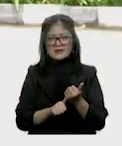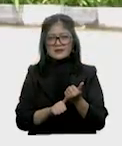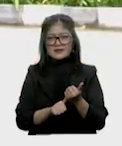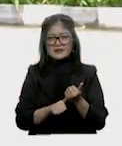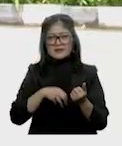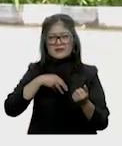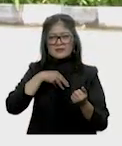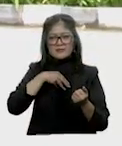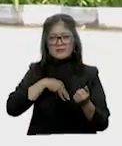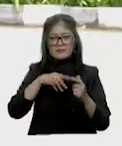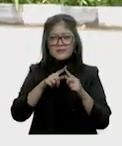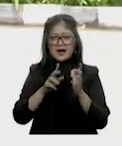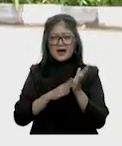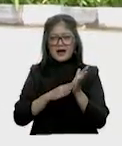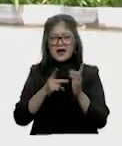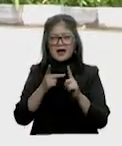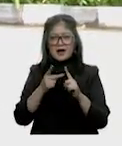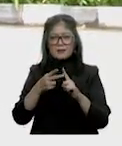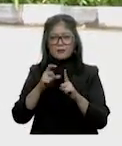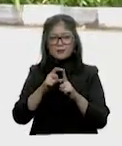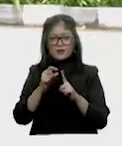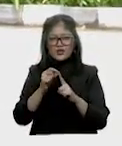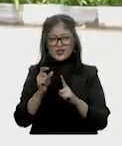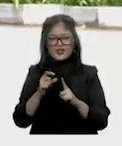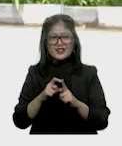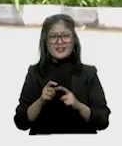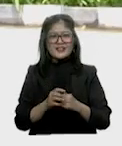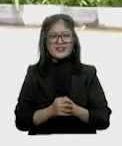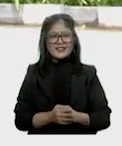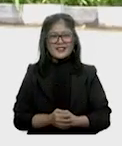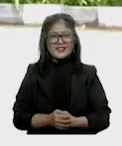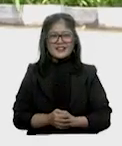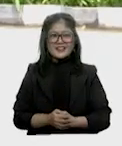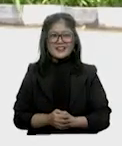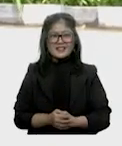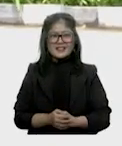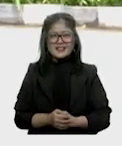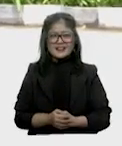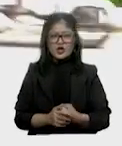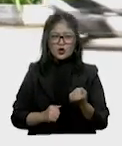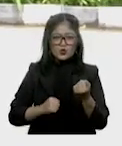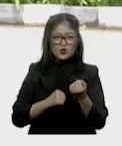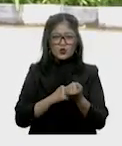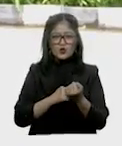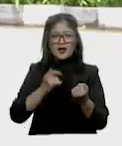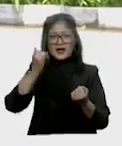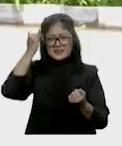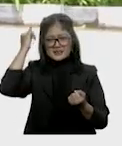Mahmud MD. Dan Mahmud partai mana aja? Partai yang mendukung Ganjar dengan Mahmud. Ya.